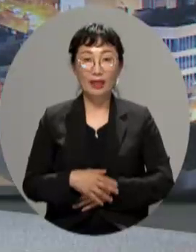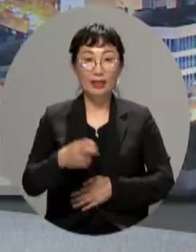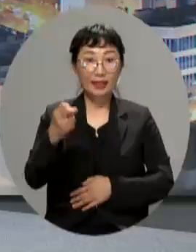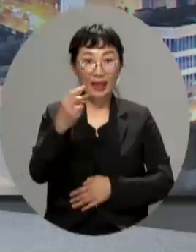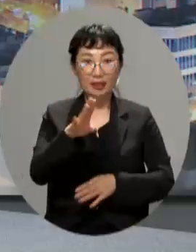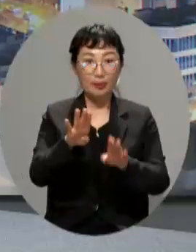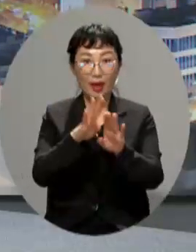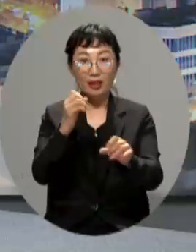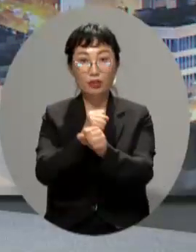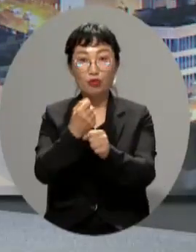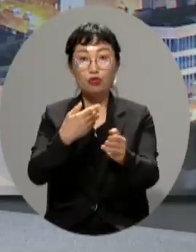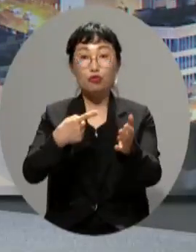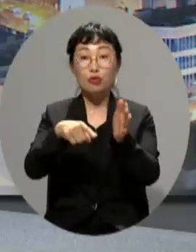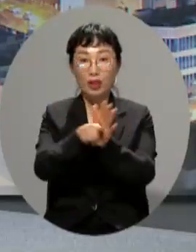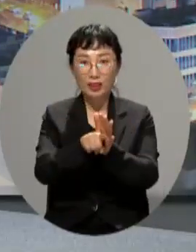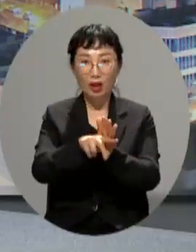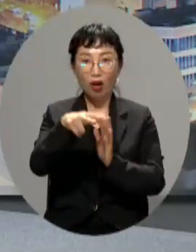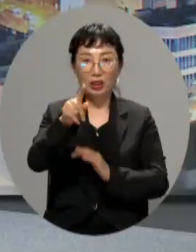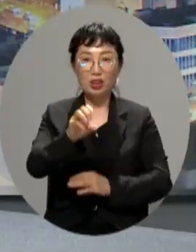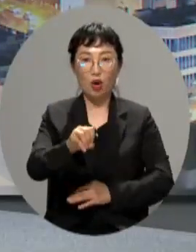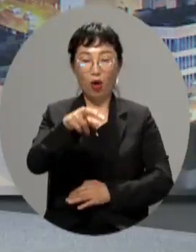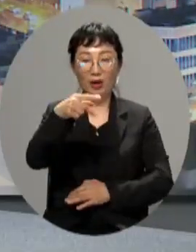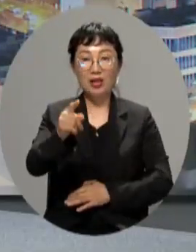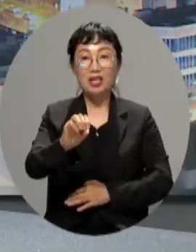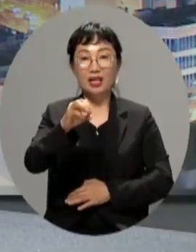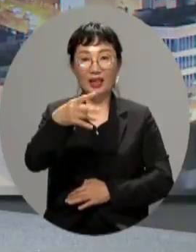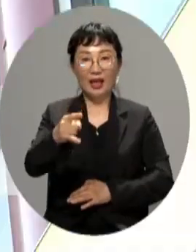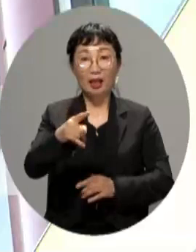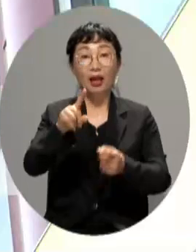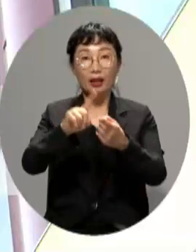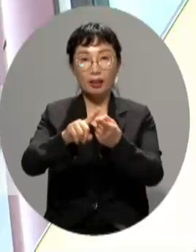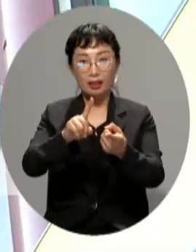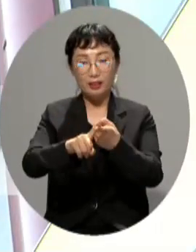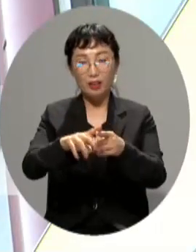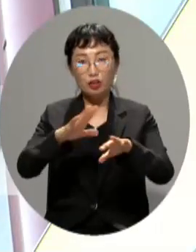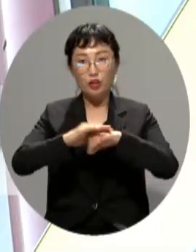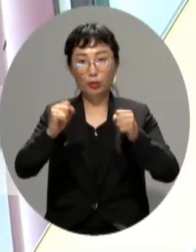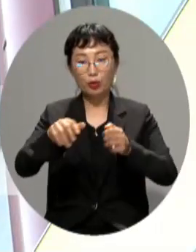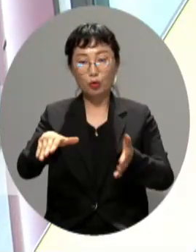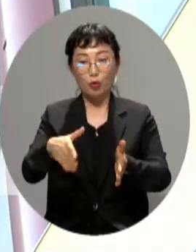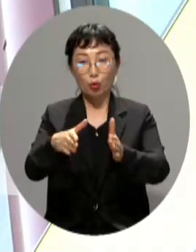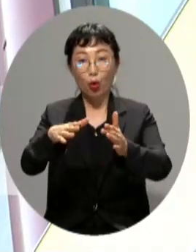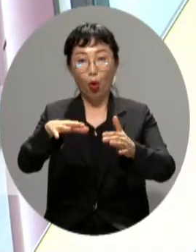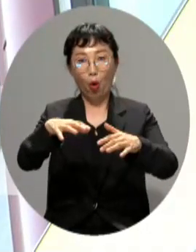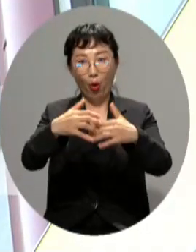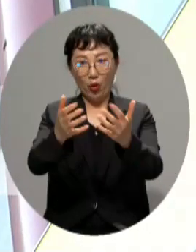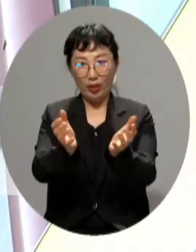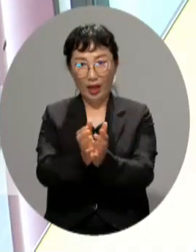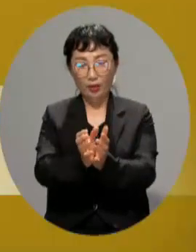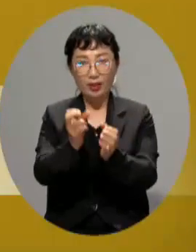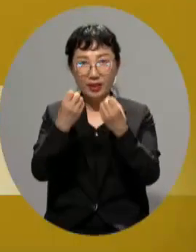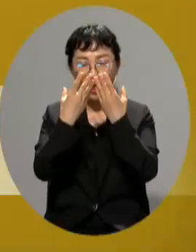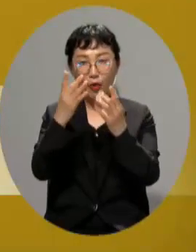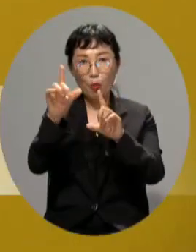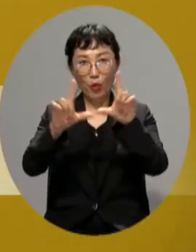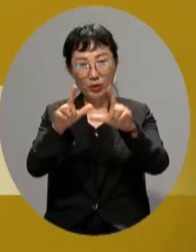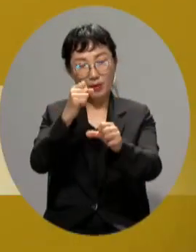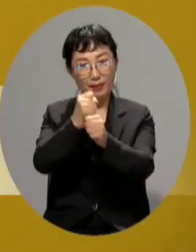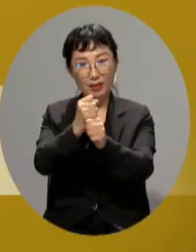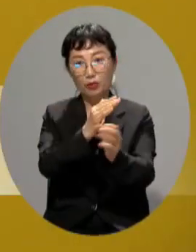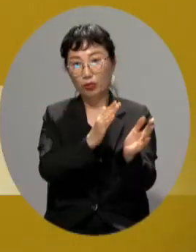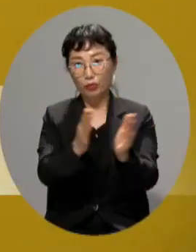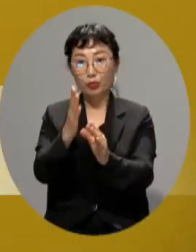재창당에 나선 정의당에 전국 동시 당직 선거에 돌입하면서 전북도당도 새로운 면모를 갖출 예정입니다